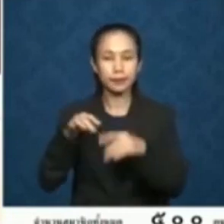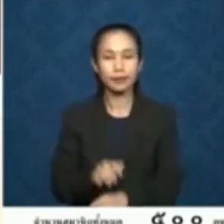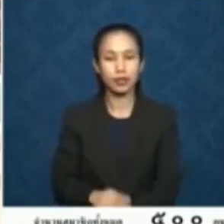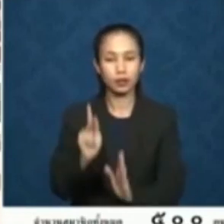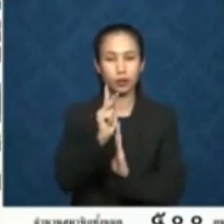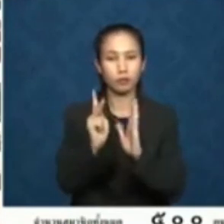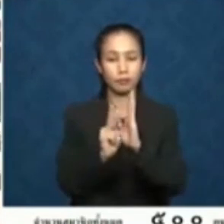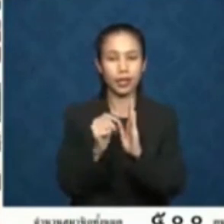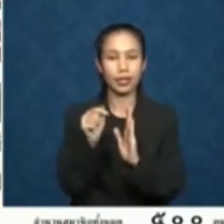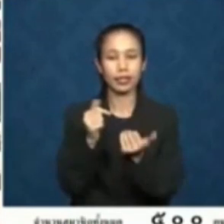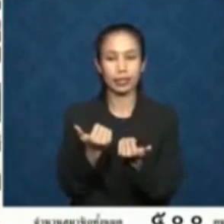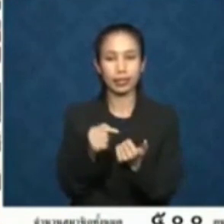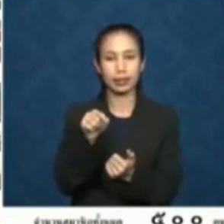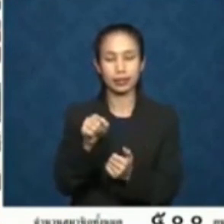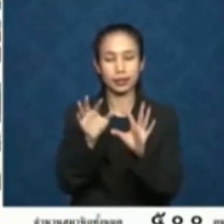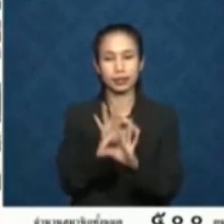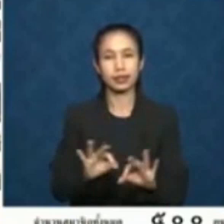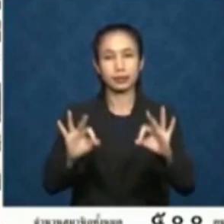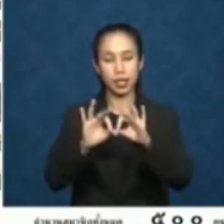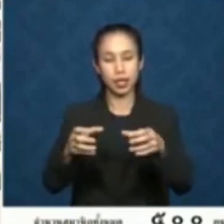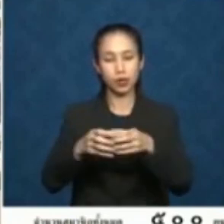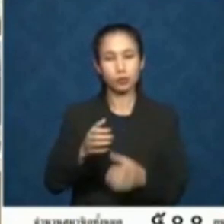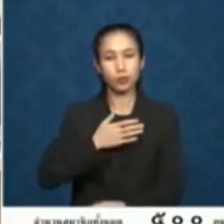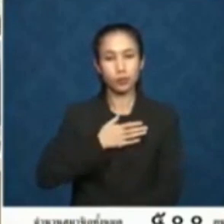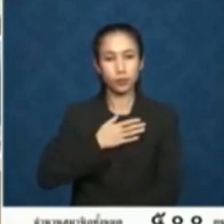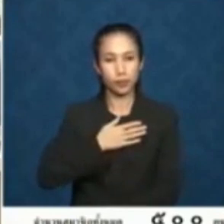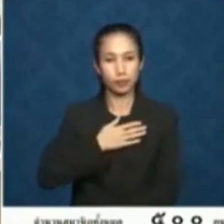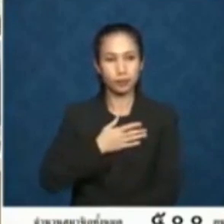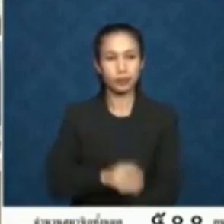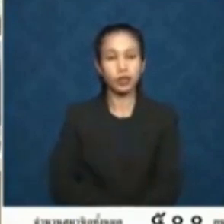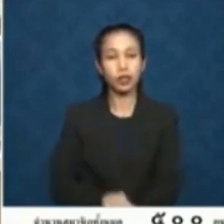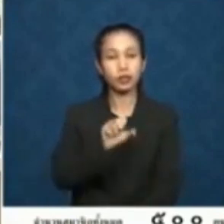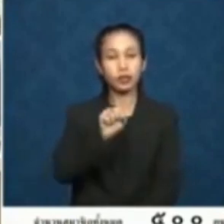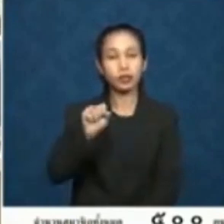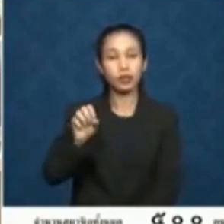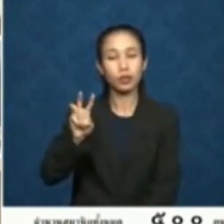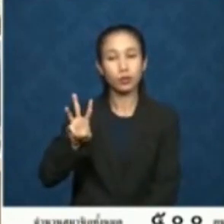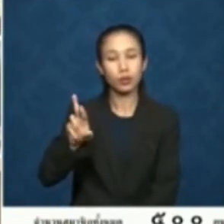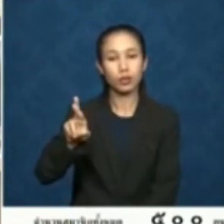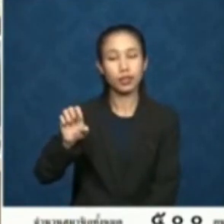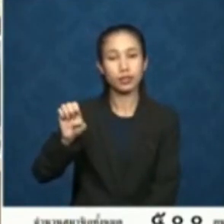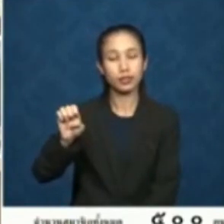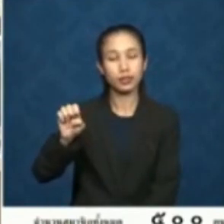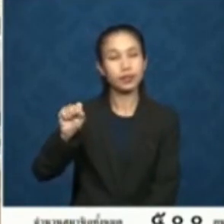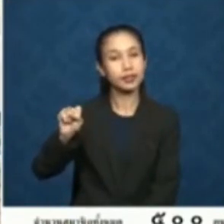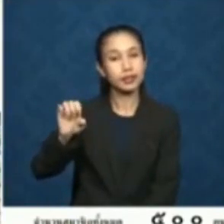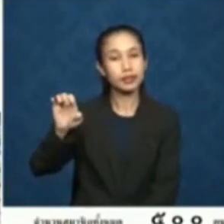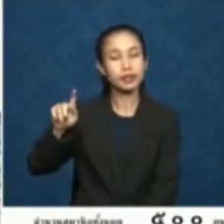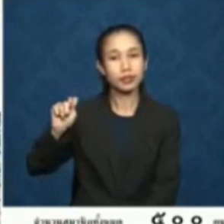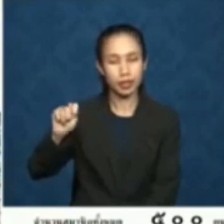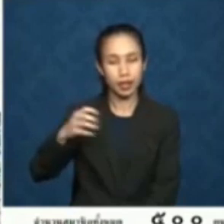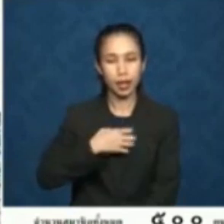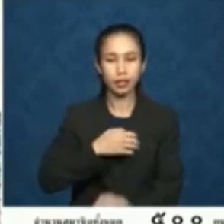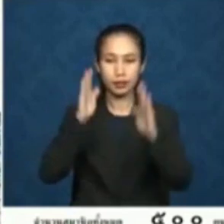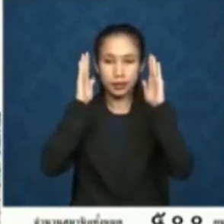การสื่อสารที่คลาดเคลื่อนกันกฎหมายที่มีความสำคัญเช่นนี้แล้วทางพรรคภูมิใจไทยเองและโดยเฉพาะอย่างยิ่งท่านส.ส.วรสิทธิ์เนี่